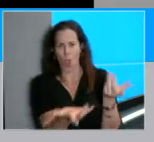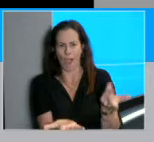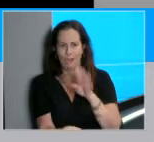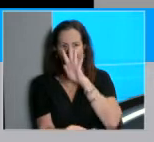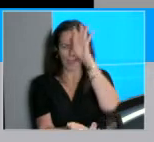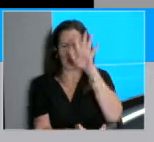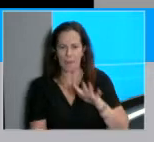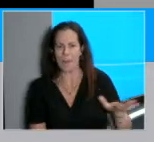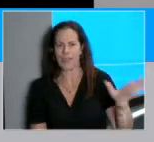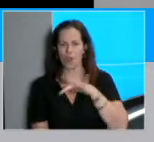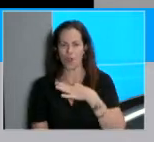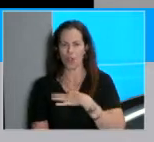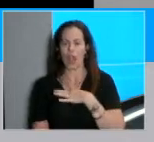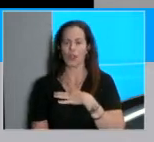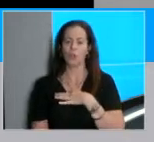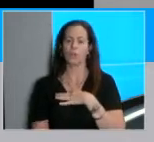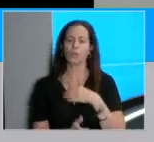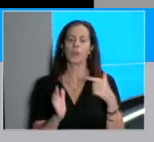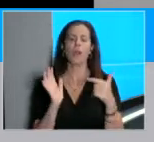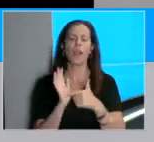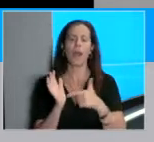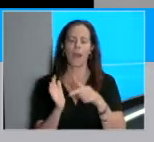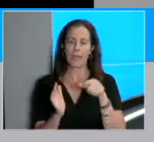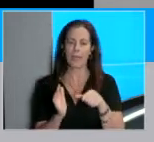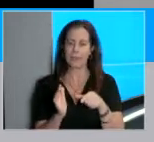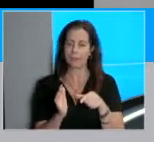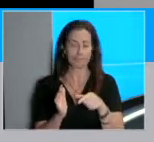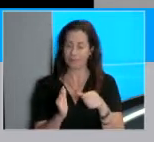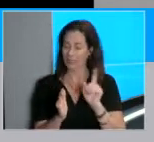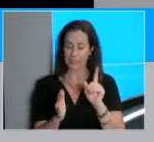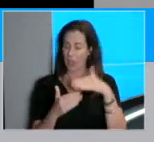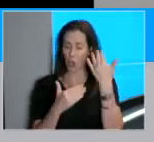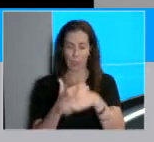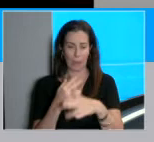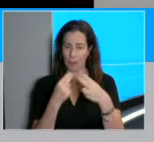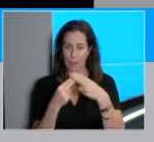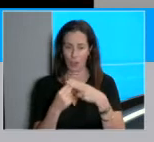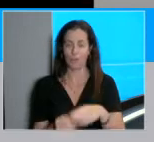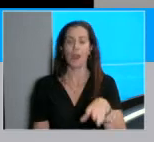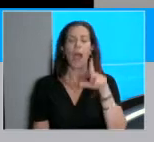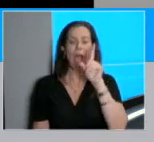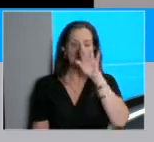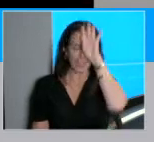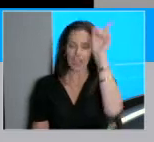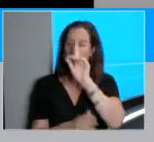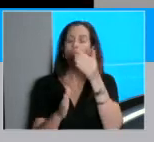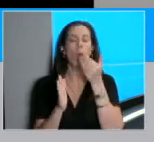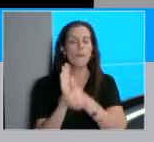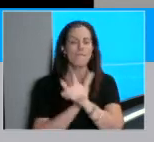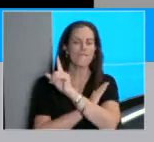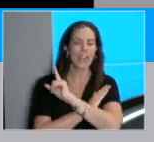רחבי המזרח התיכון, ולכן המאבק הזה לא הולך להסתיים מחר בבוקר. אבל האיראנים לא יוותרו, כי